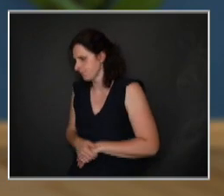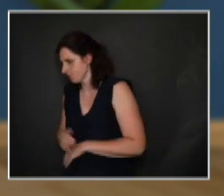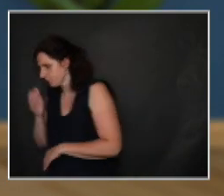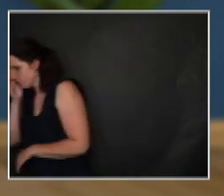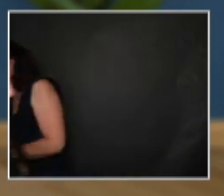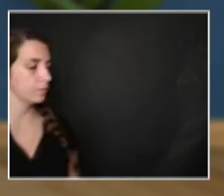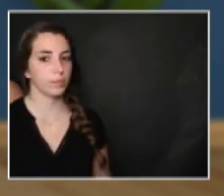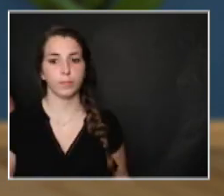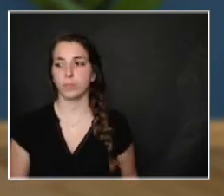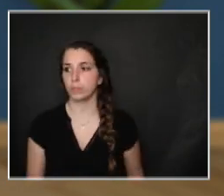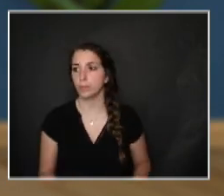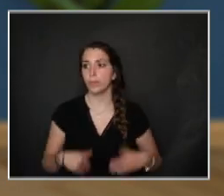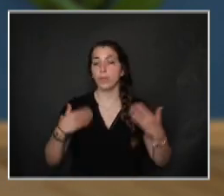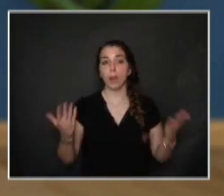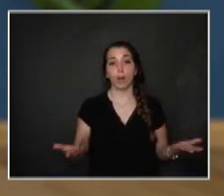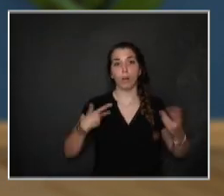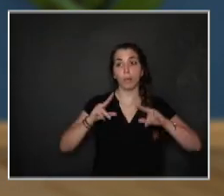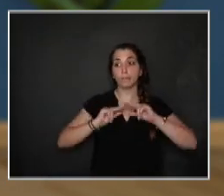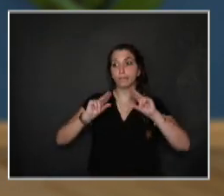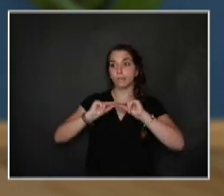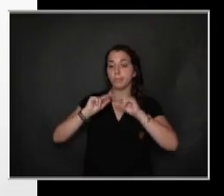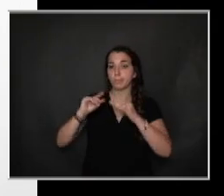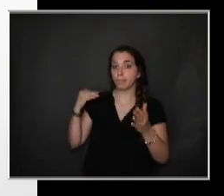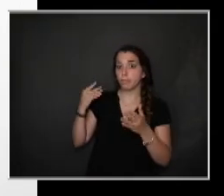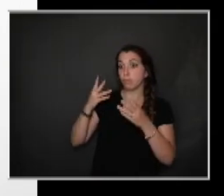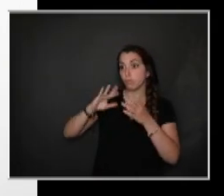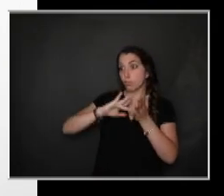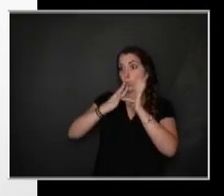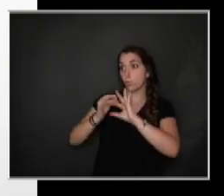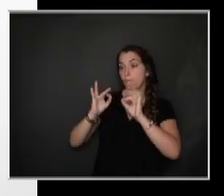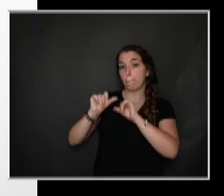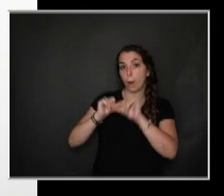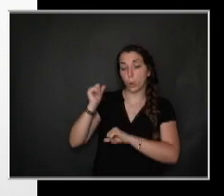Alors, voilà, j'ai dit à peu près tout ce que je voulais dire sur le mal de dos.